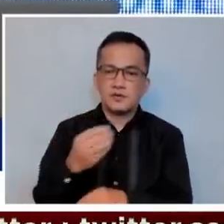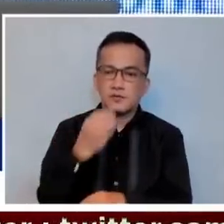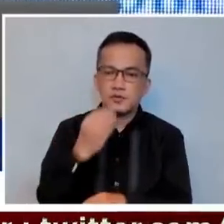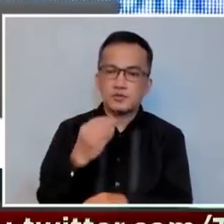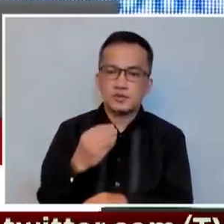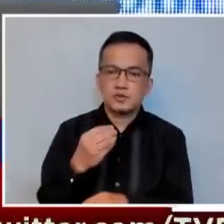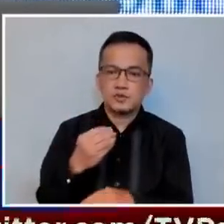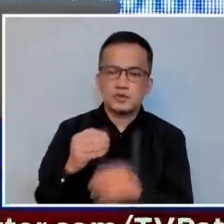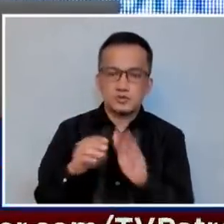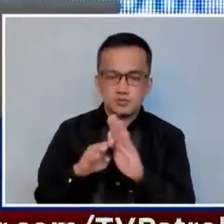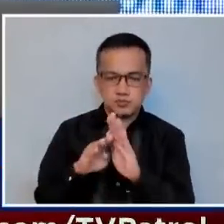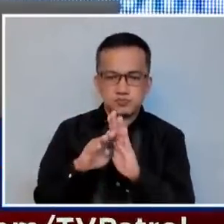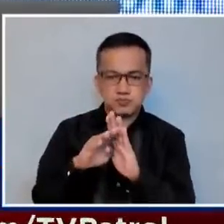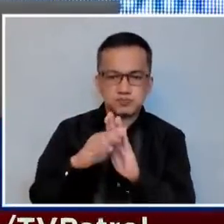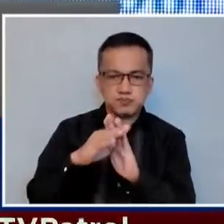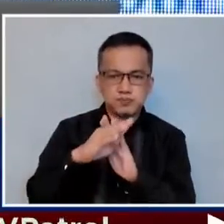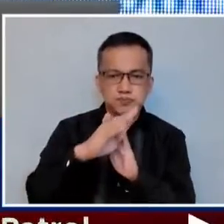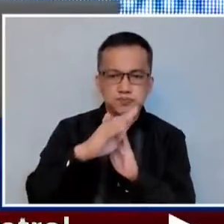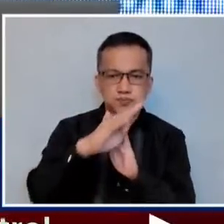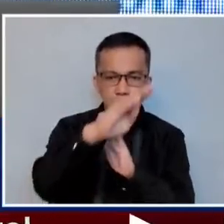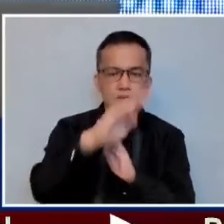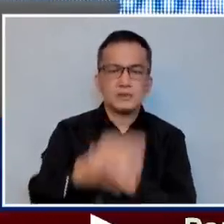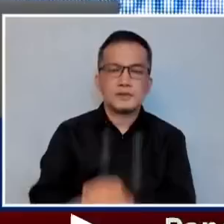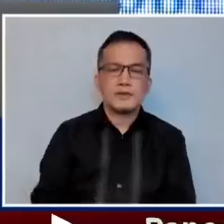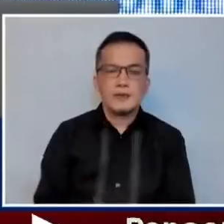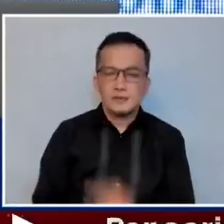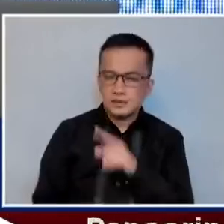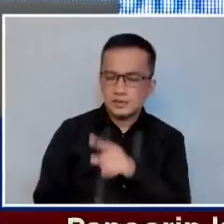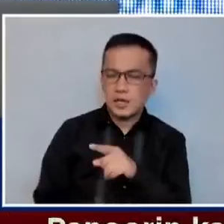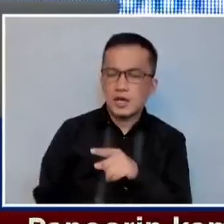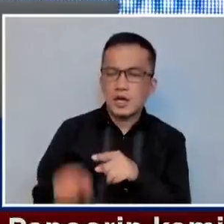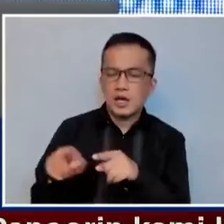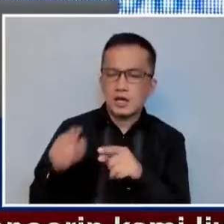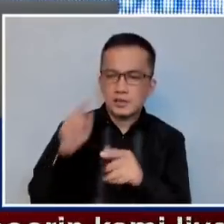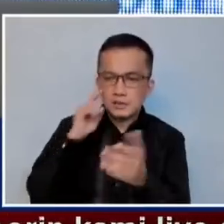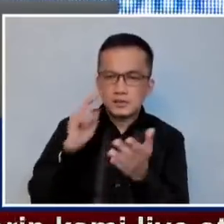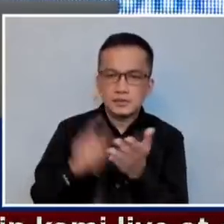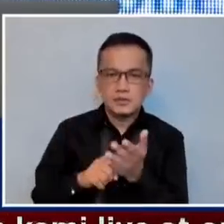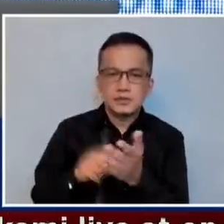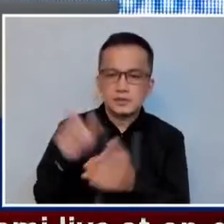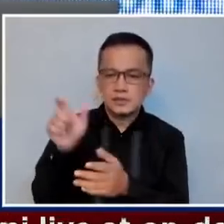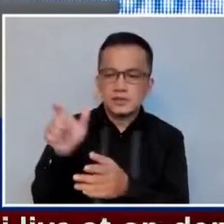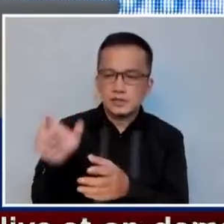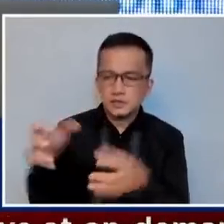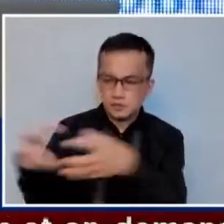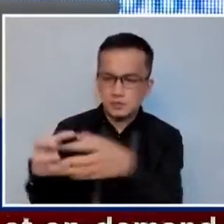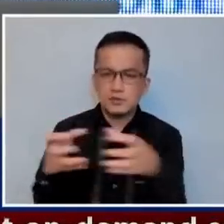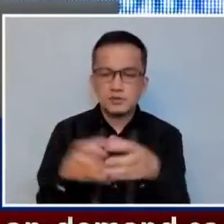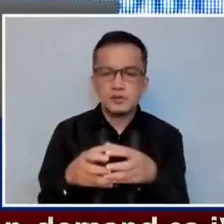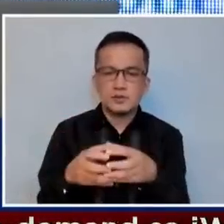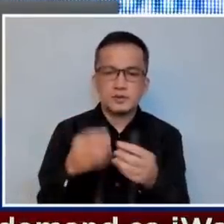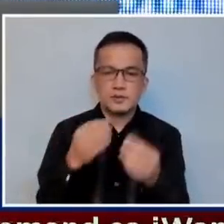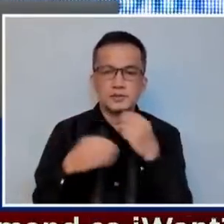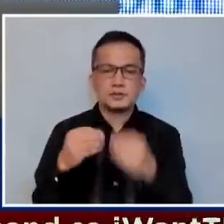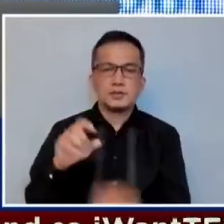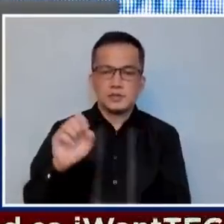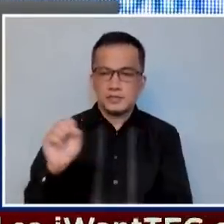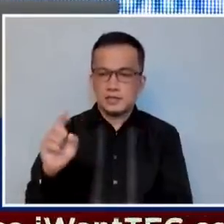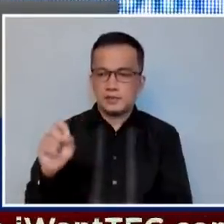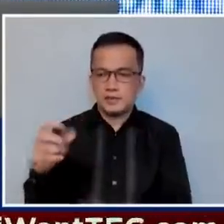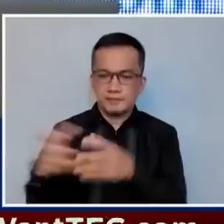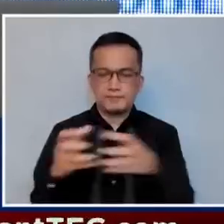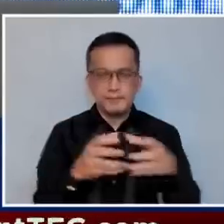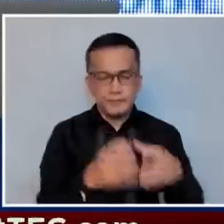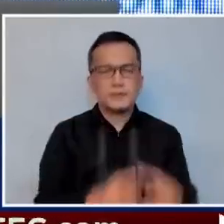talagang tumataas, and you will notice doon sa individual subgroups ng mga pagkain, no? 11 yun sila eh.